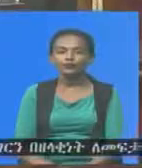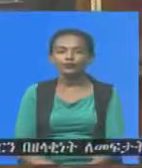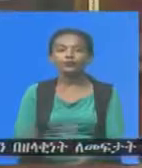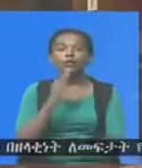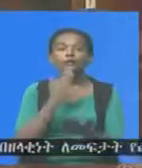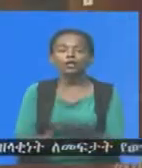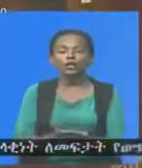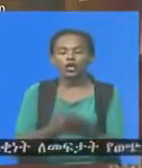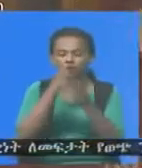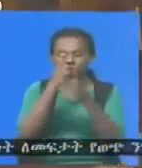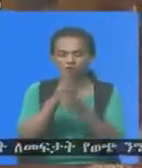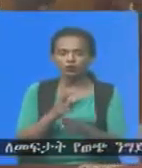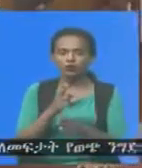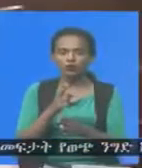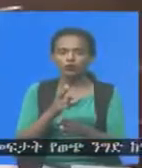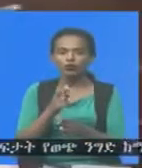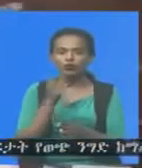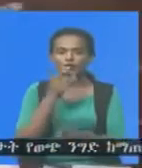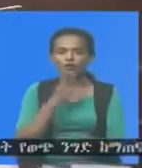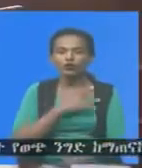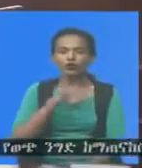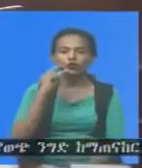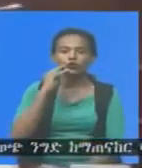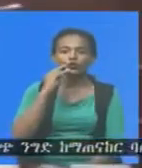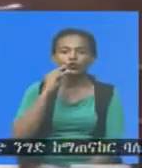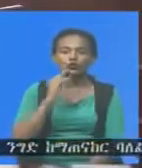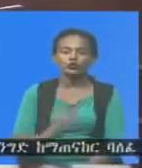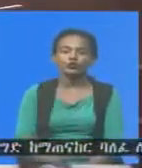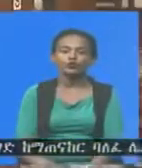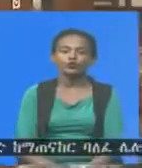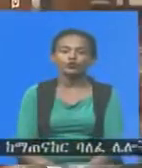አመሰግናለሁ የተከበሩ ወይዘሮ ሙሉ ገብረ እግዚአብሔር